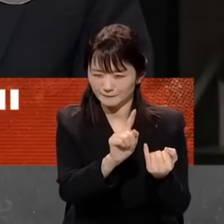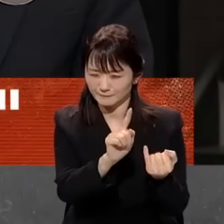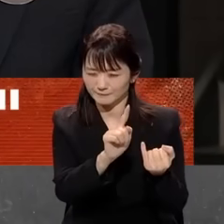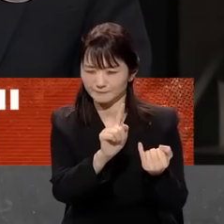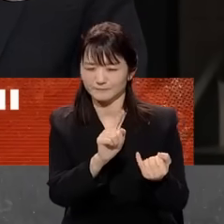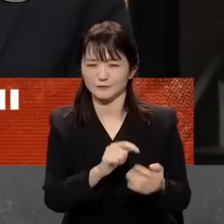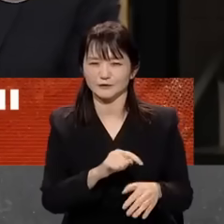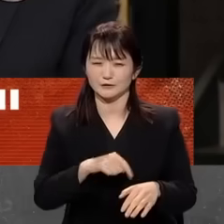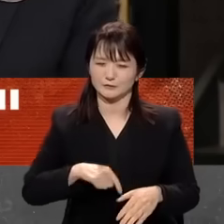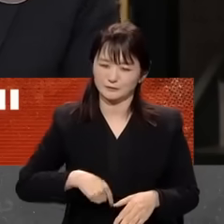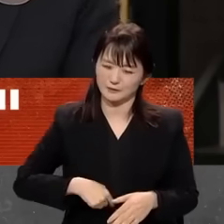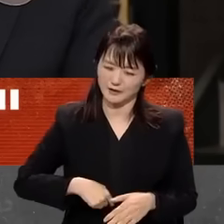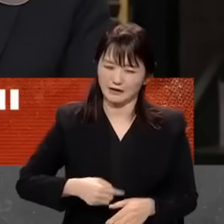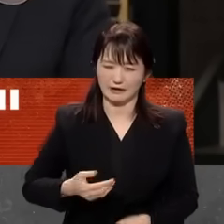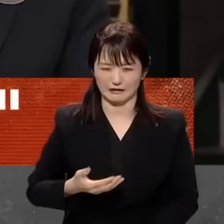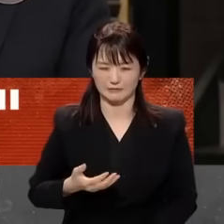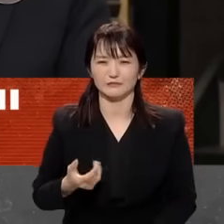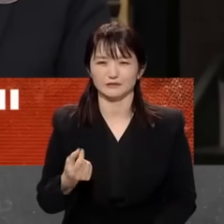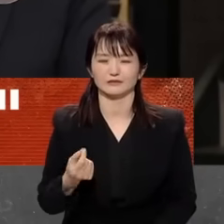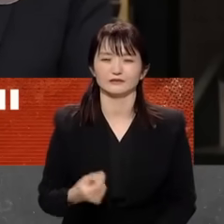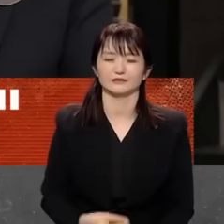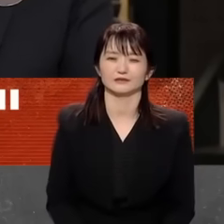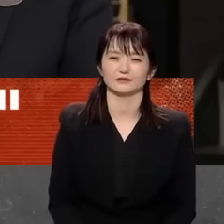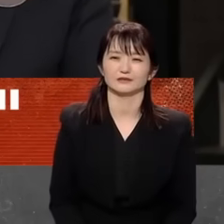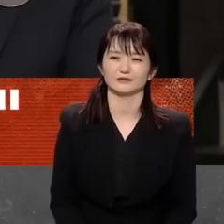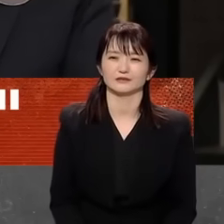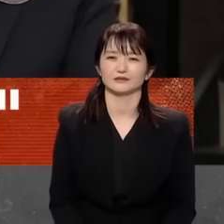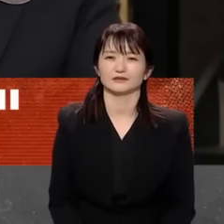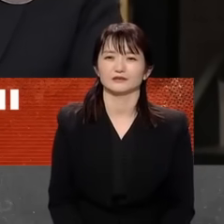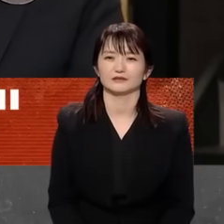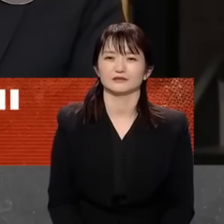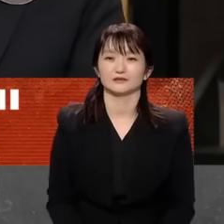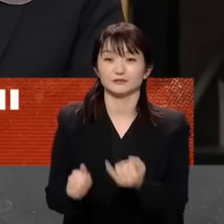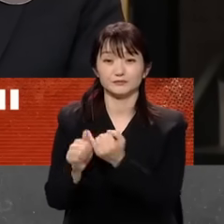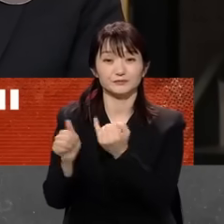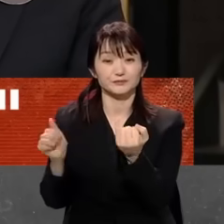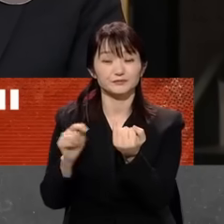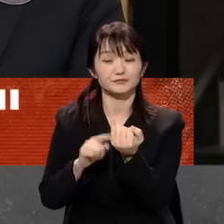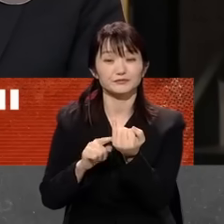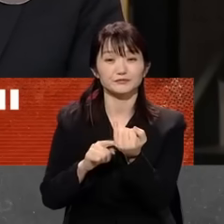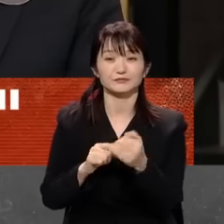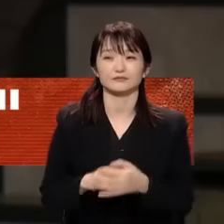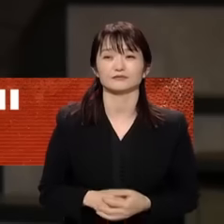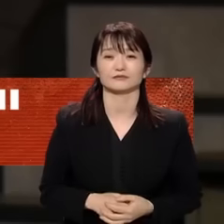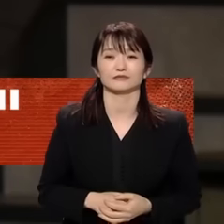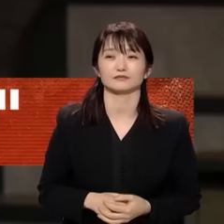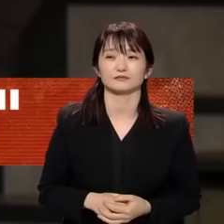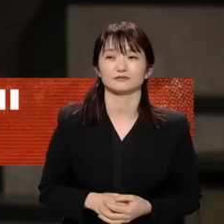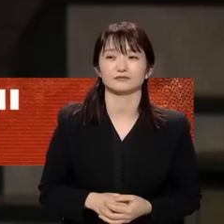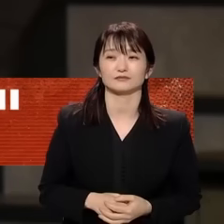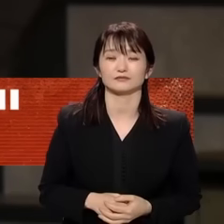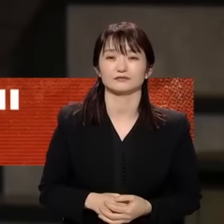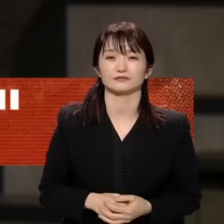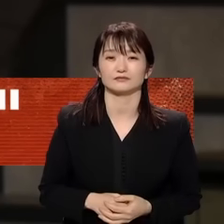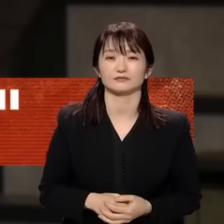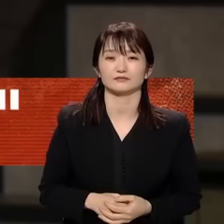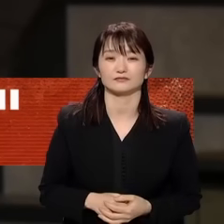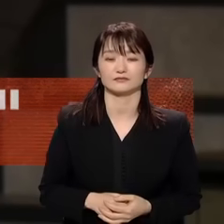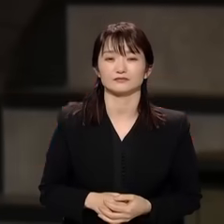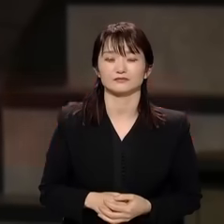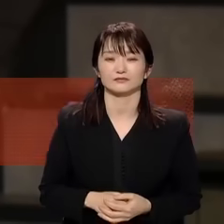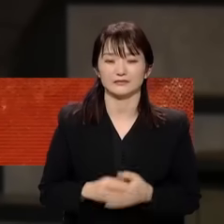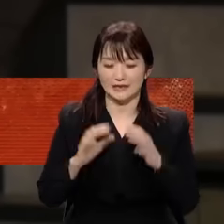사촌이 뭐 논을 사면 배가 아프다 아주 전형적인 그런 거 같은데이 아내 같은 경우는 지금 현제 돌 지난 애를